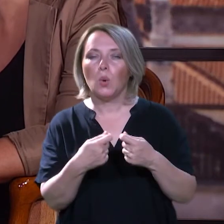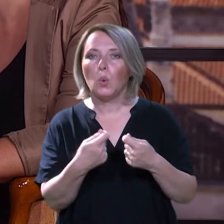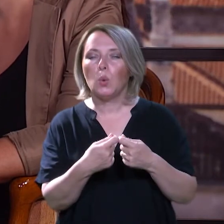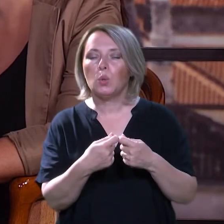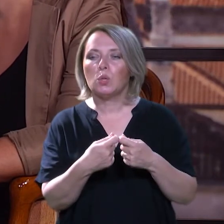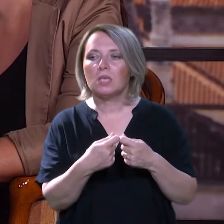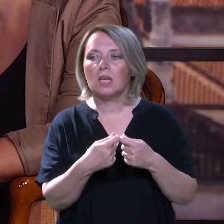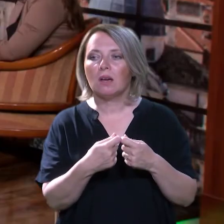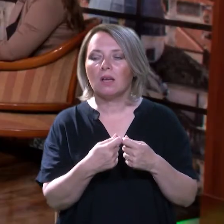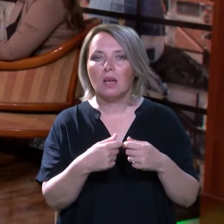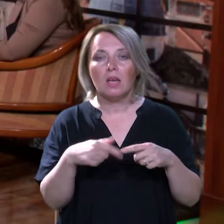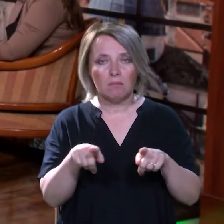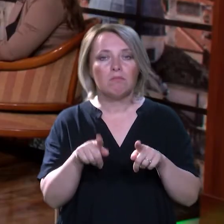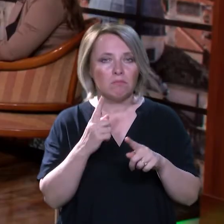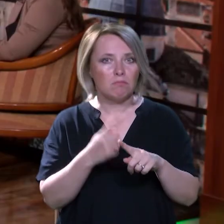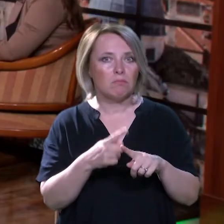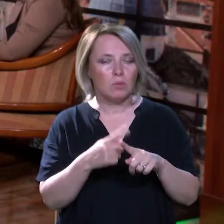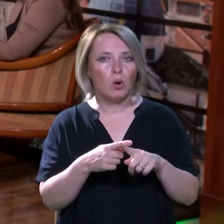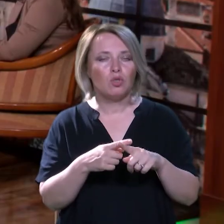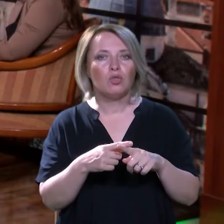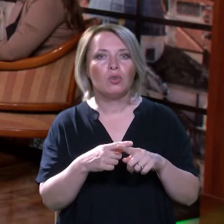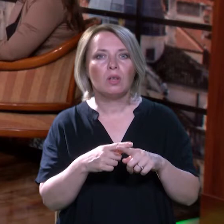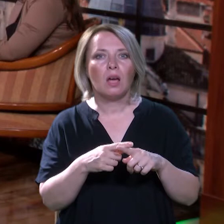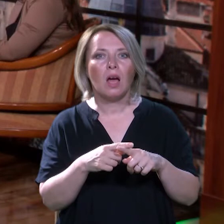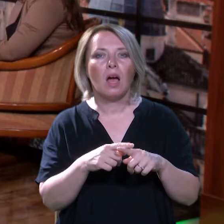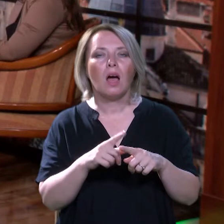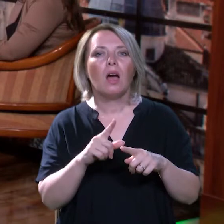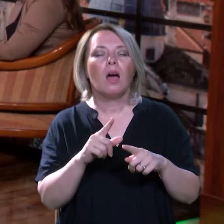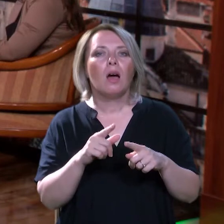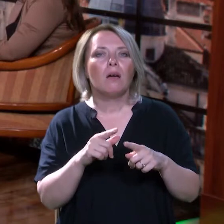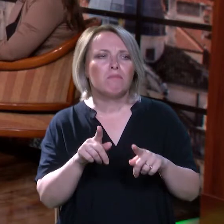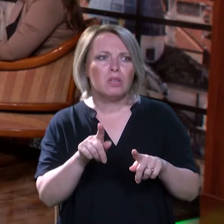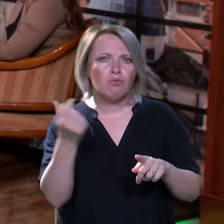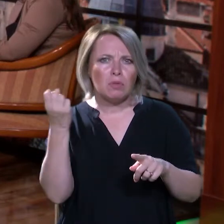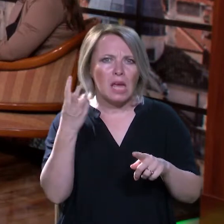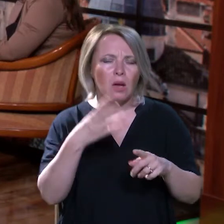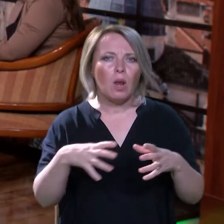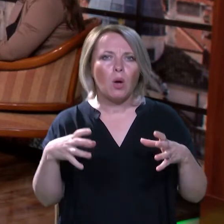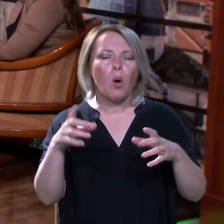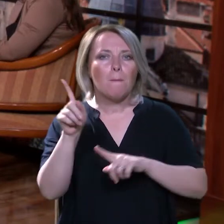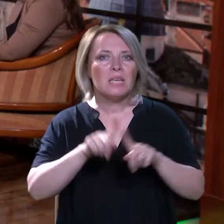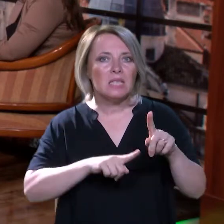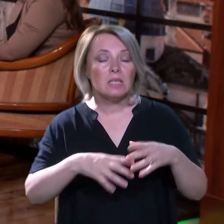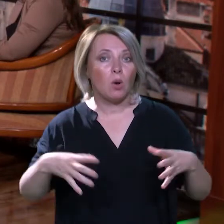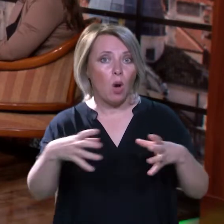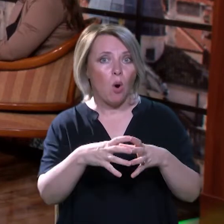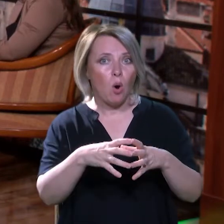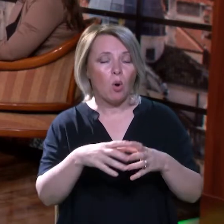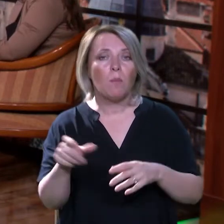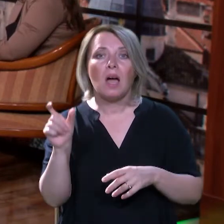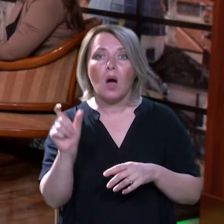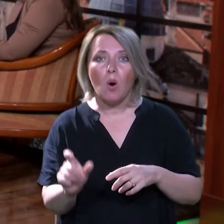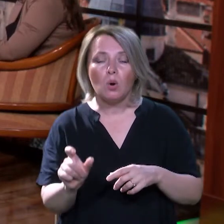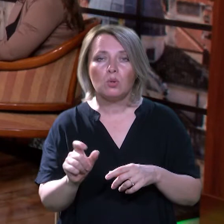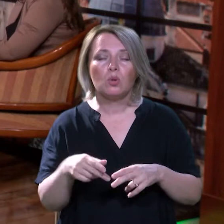Lukernica. Tako je. Ja volontiram već nekoliko mjeseci u udruzi Lukernica, koja zapravo okuplja osobe